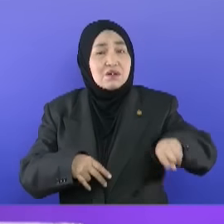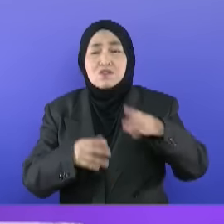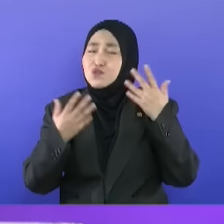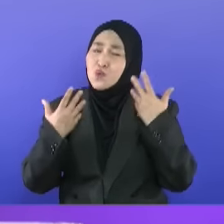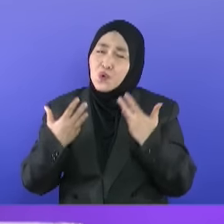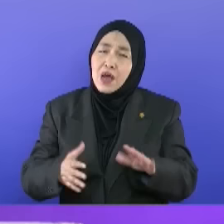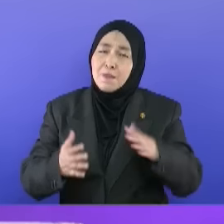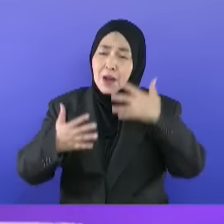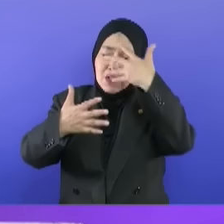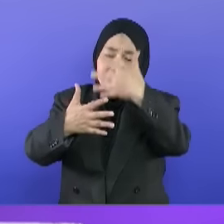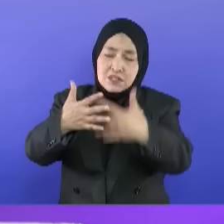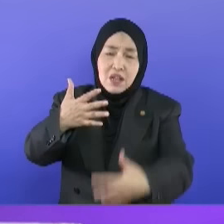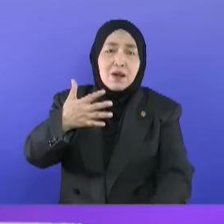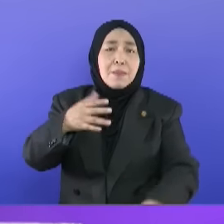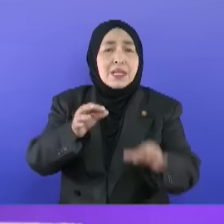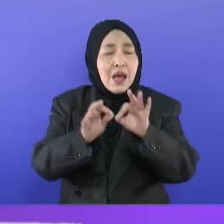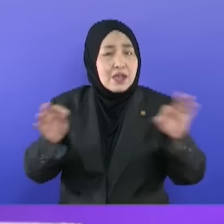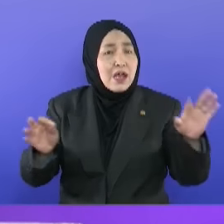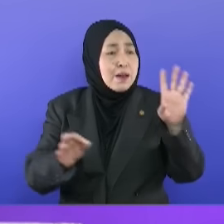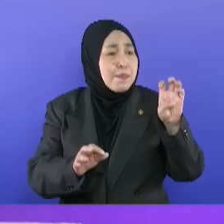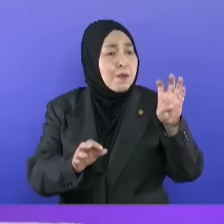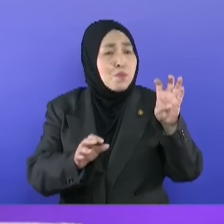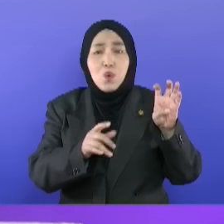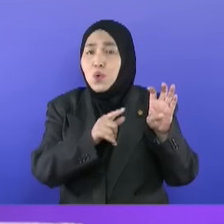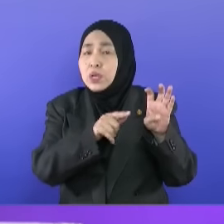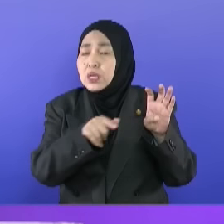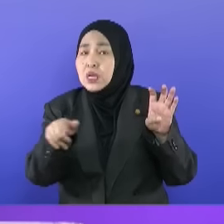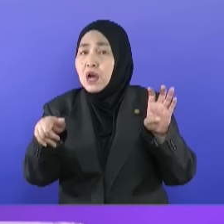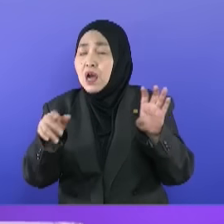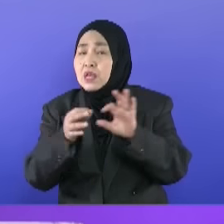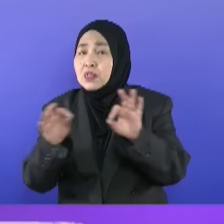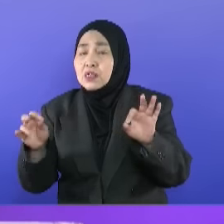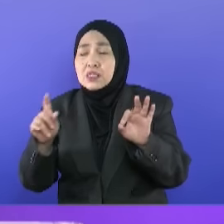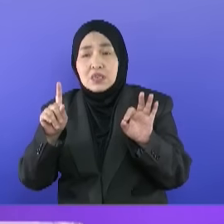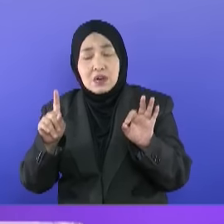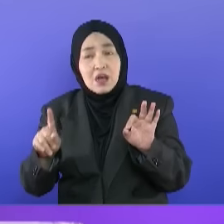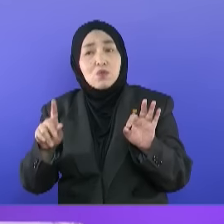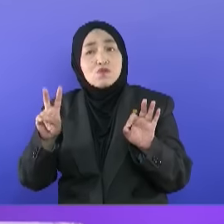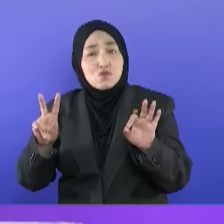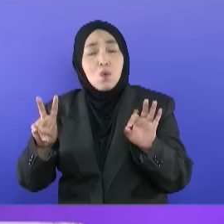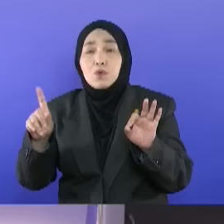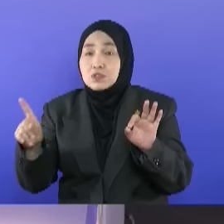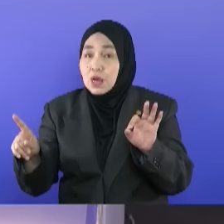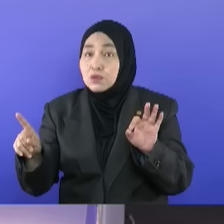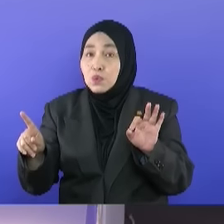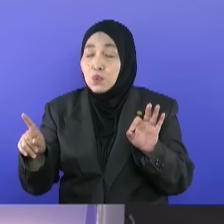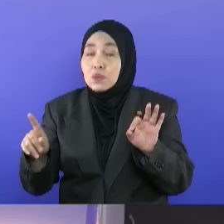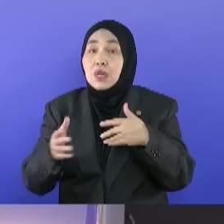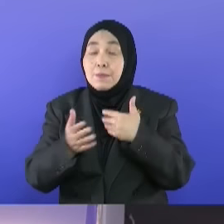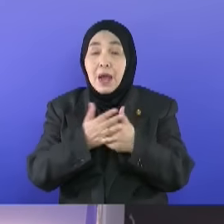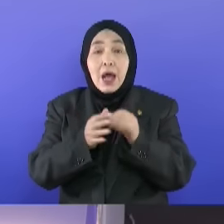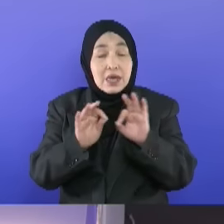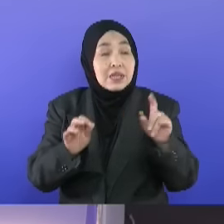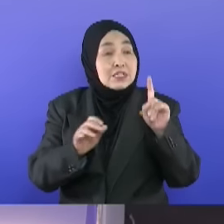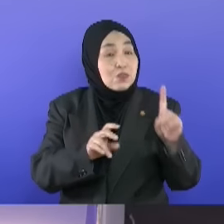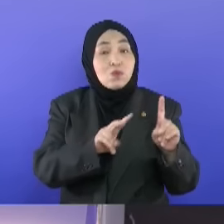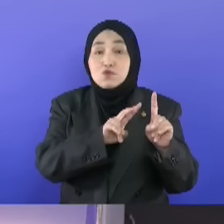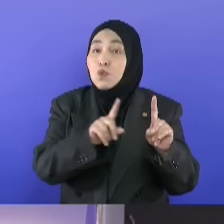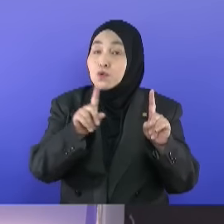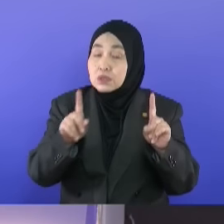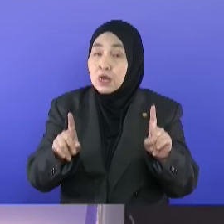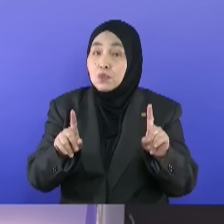sudah pun disenaraikan daripada ayat 40 sehingga ayat yang ke-121 ustaz. Ya. Sampai ayat 121.